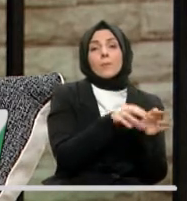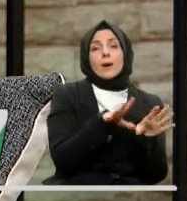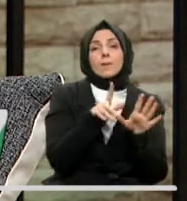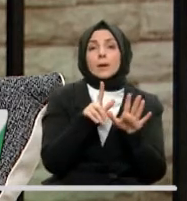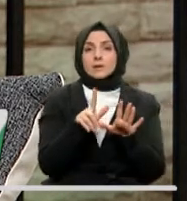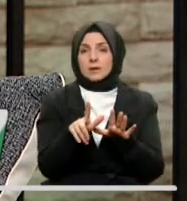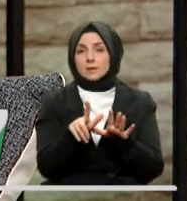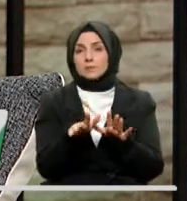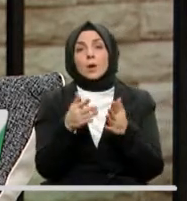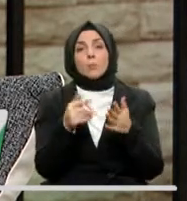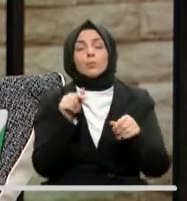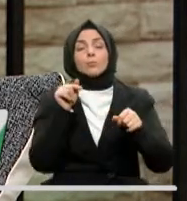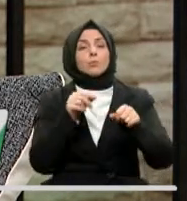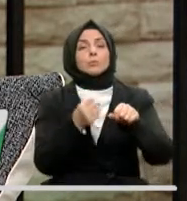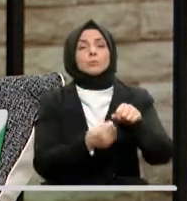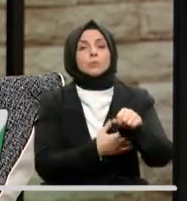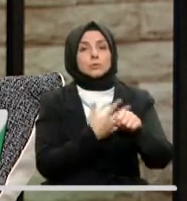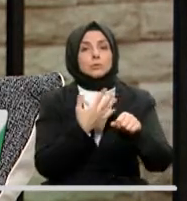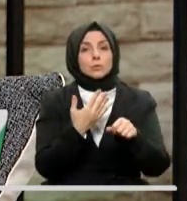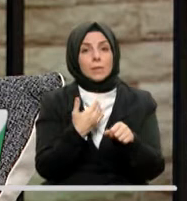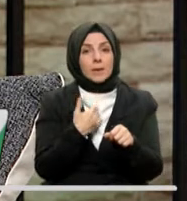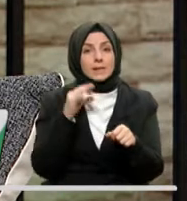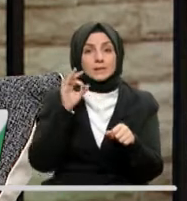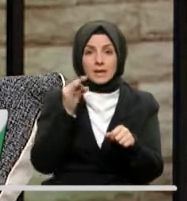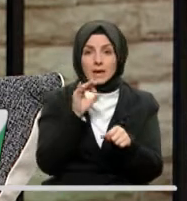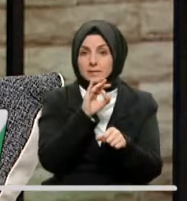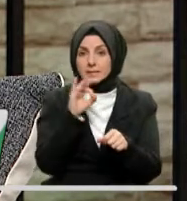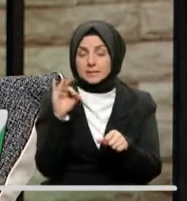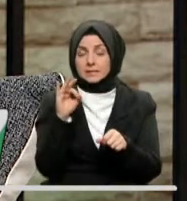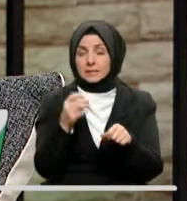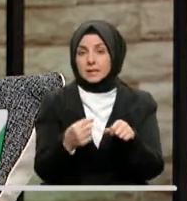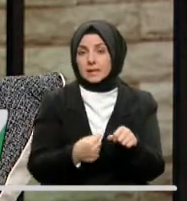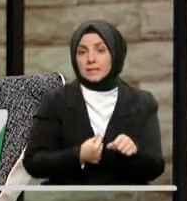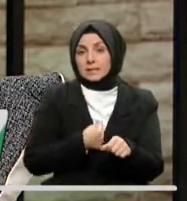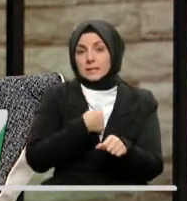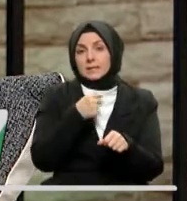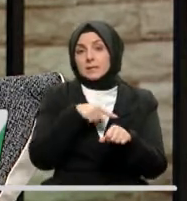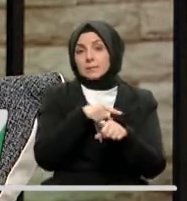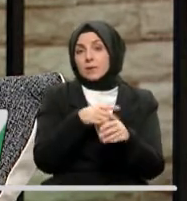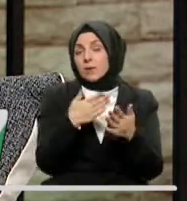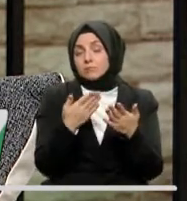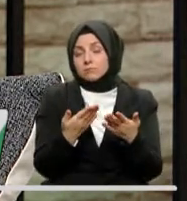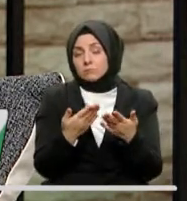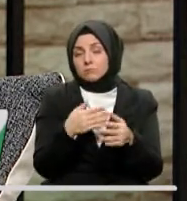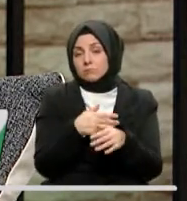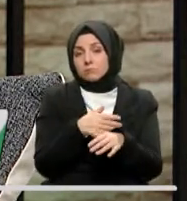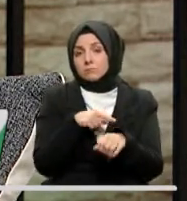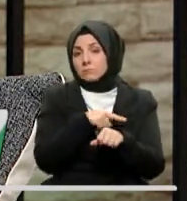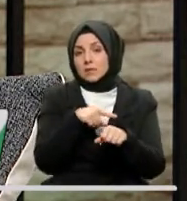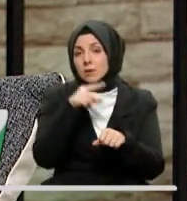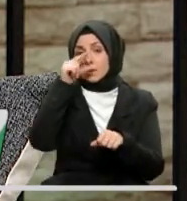ortaya ne zaman geliyor ve hangi kişiyle Ben bunu yaşıyorum bu duyguyu hangi kişiyle yaşıyorum hangi durumlarda yaşıyorum ve nasıl